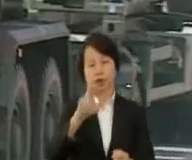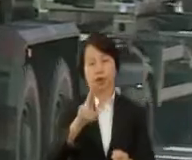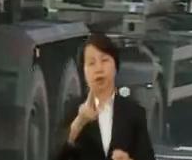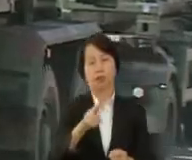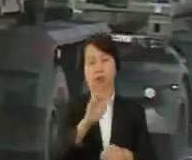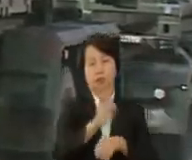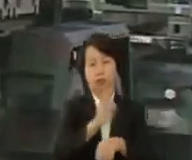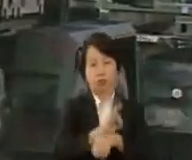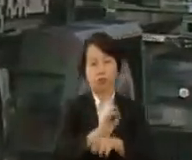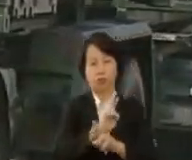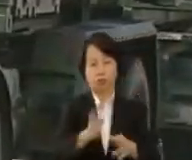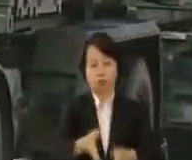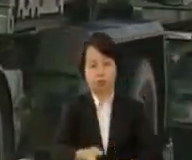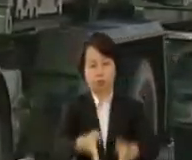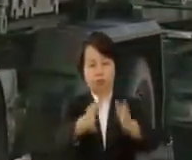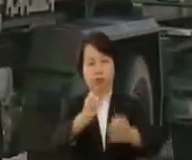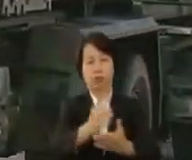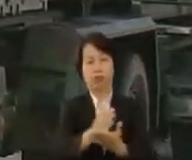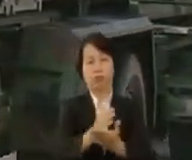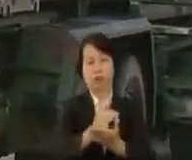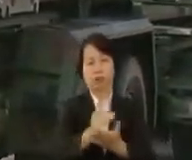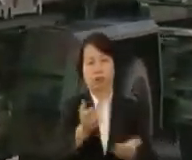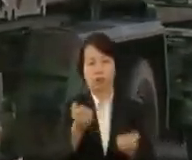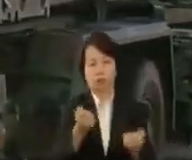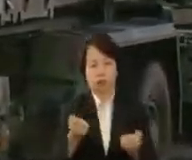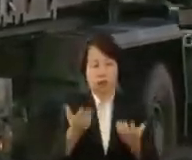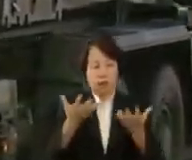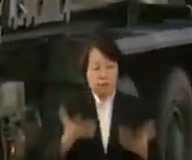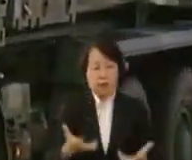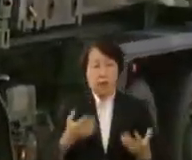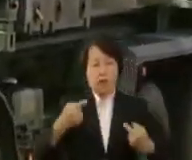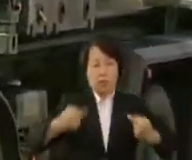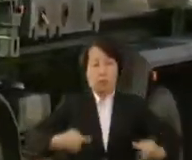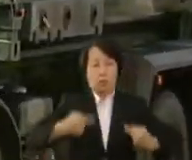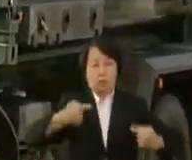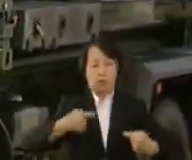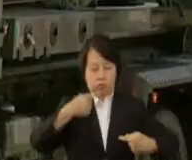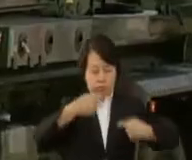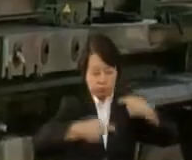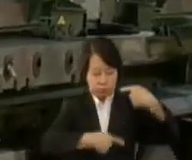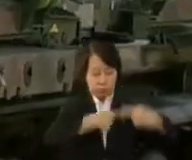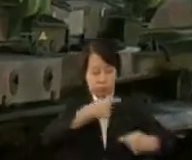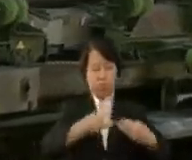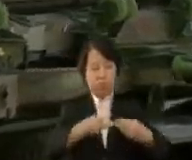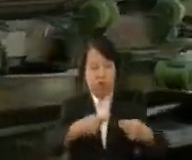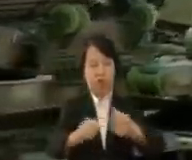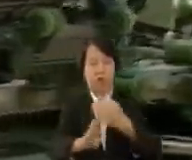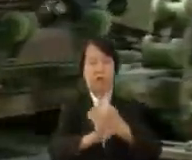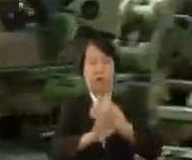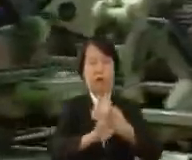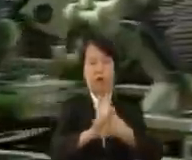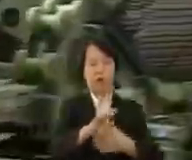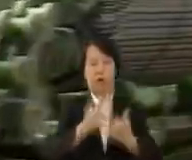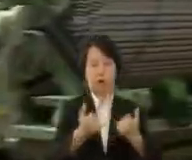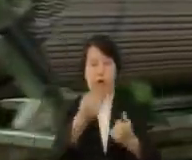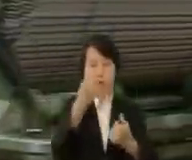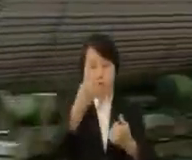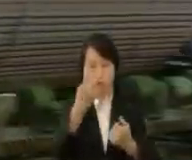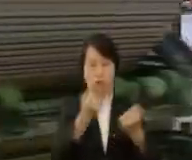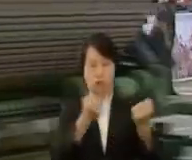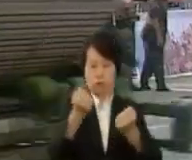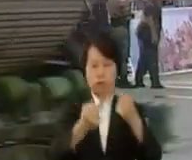Ianya berfungsi menyediakan laluan sementara bagi kenderaan yang berat dan beroda atau berantai di kawasan tanah berbahaya. Dua unit